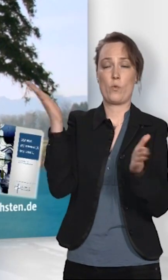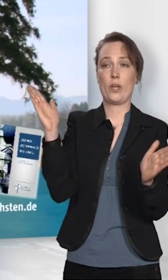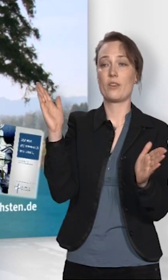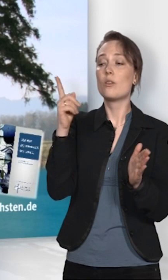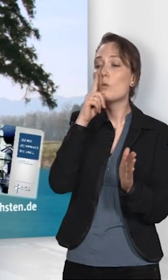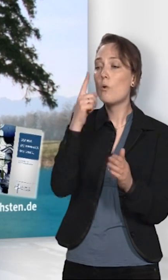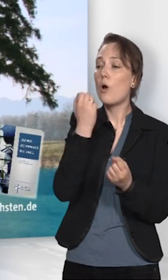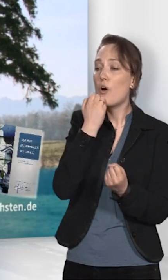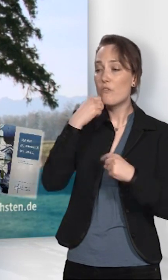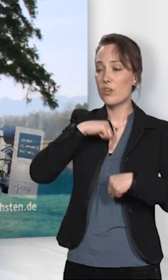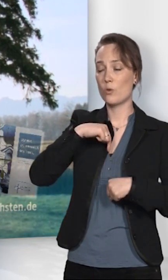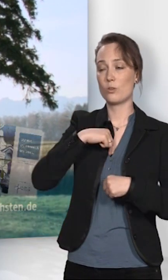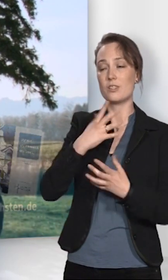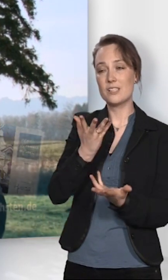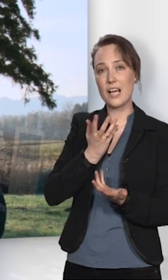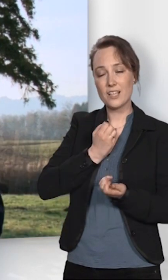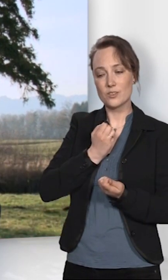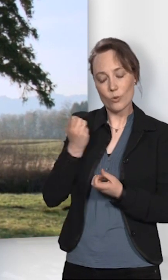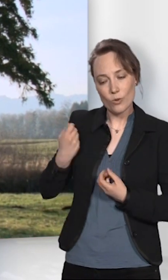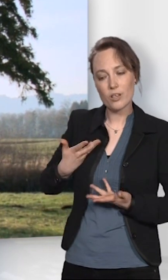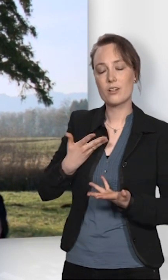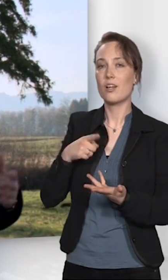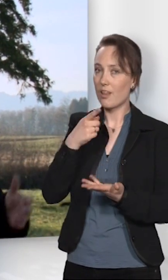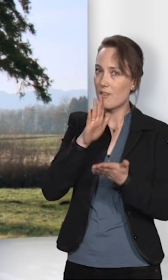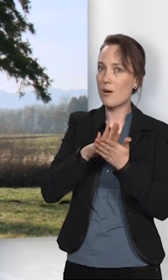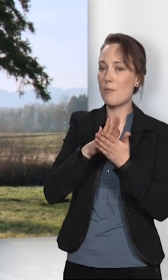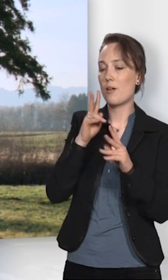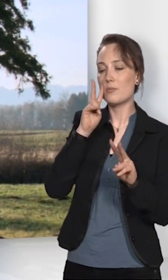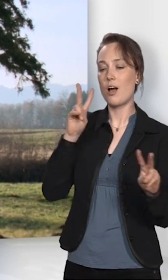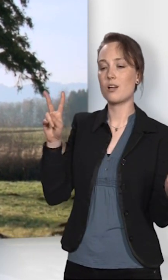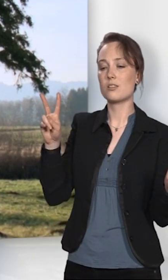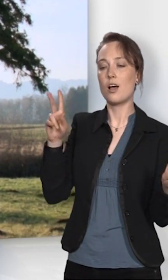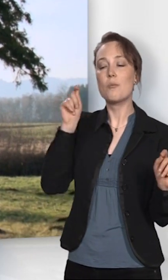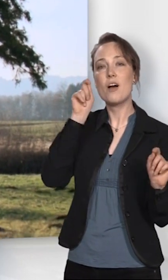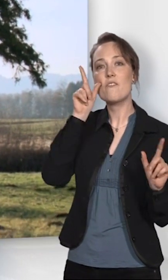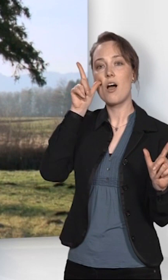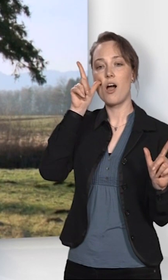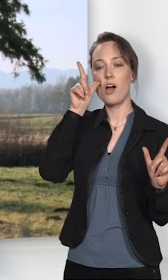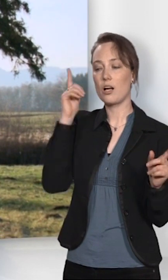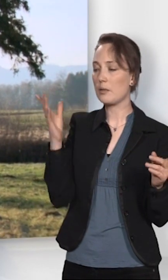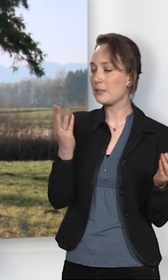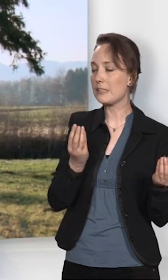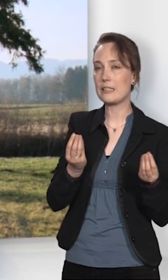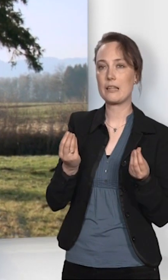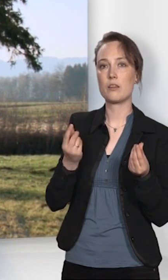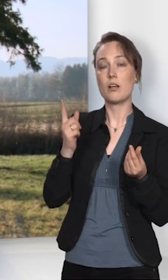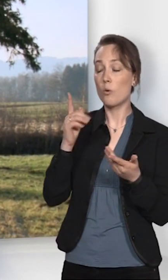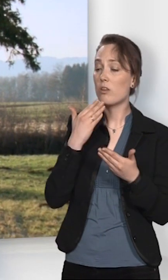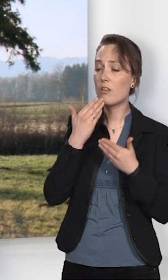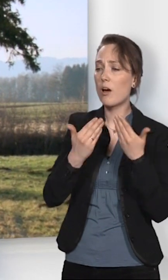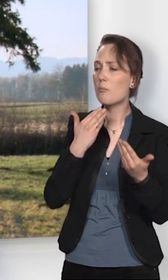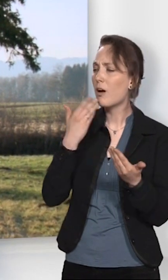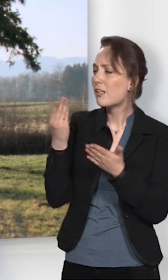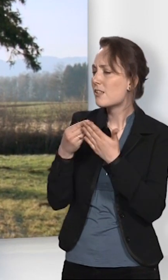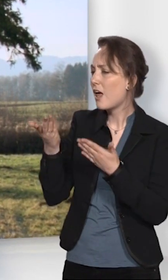getrieben, dann wirst du achtsam bleiben. Wach mit allen Sinnen und dankbar sein für Zeichen und Worte.